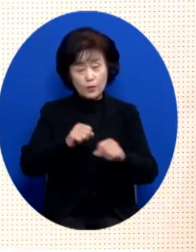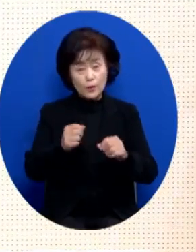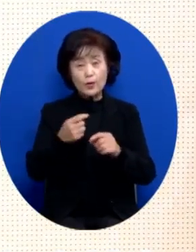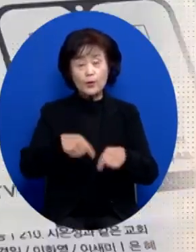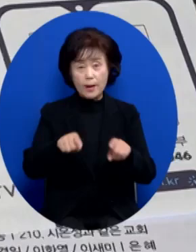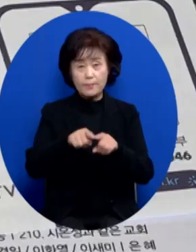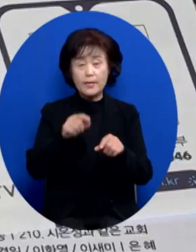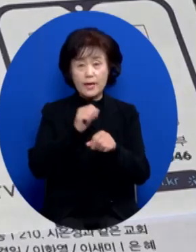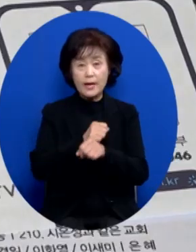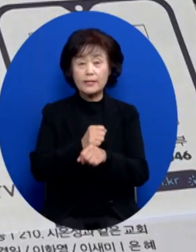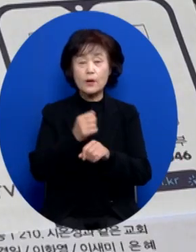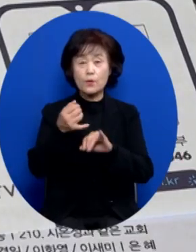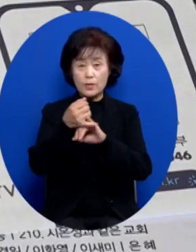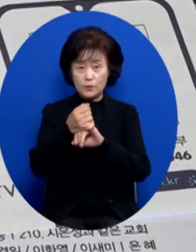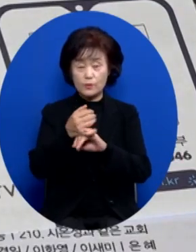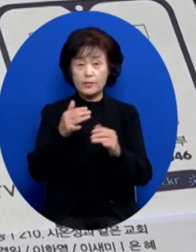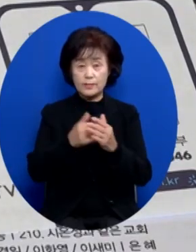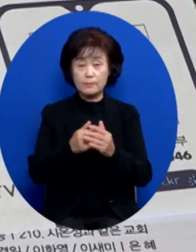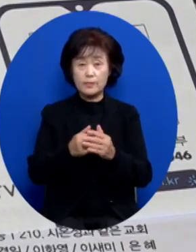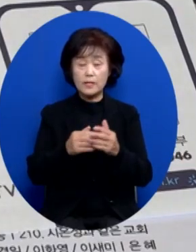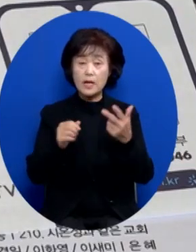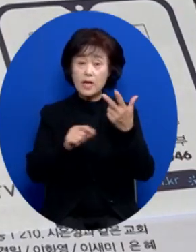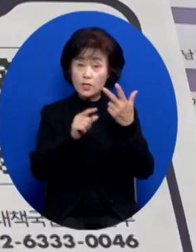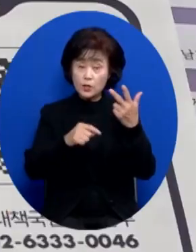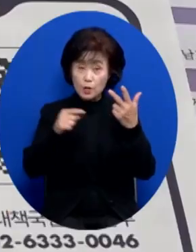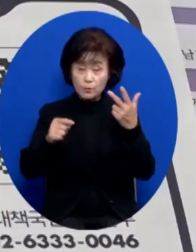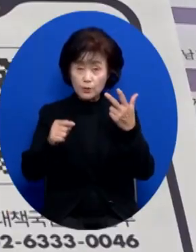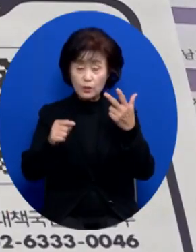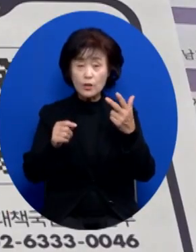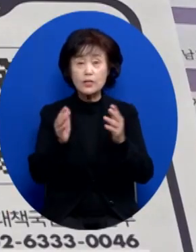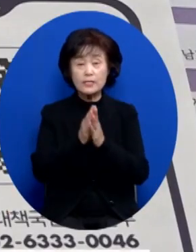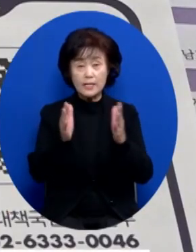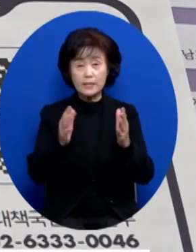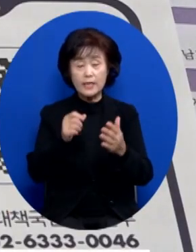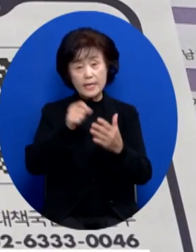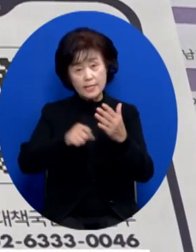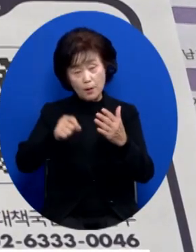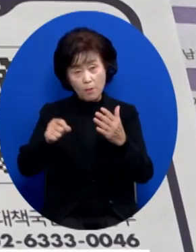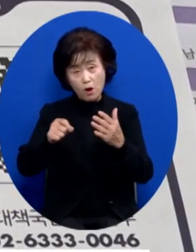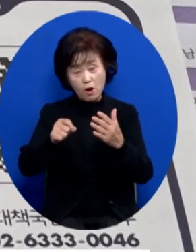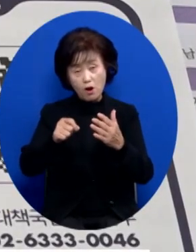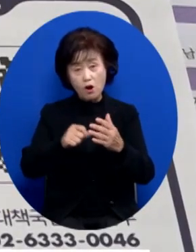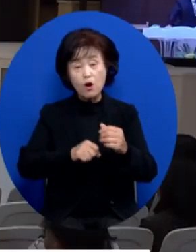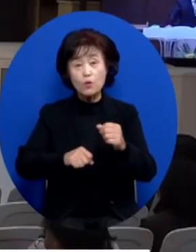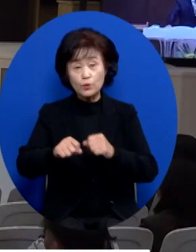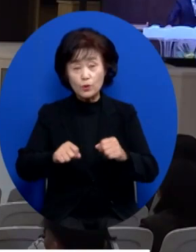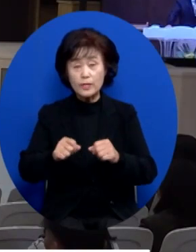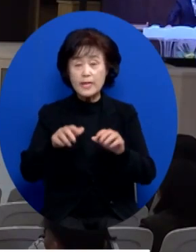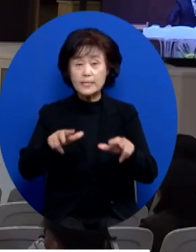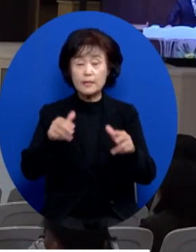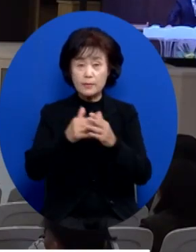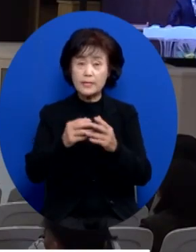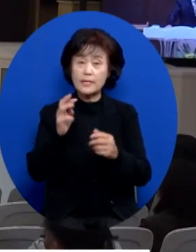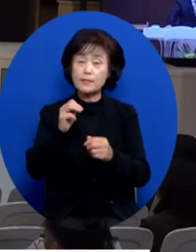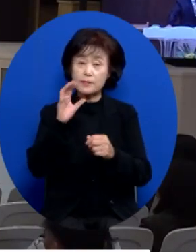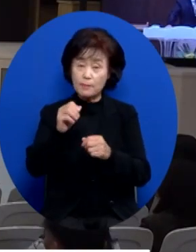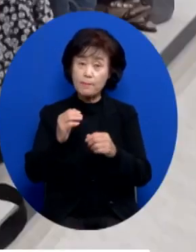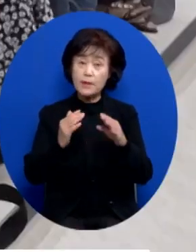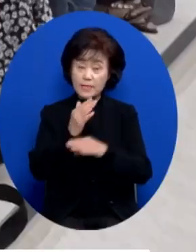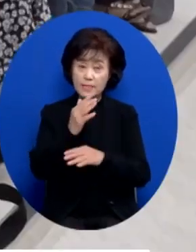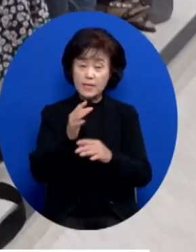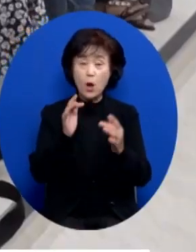약속했습니다. 지난 7월부터 시작한 서명운동에 지금까지 30만 명 이상이